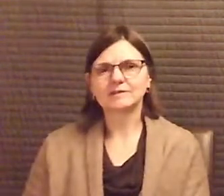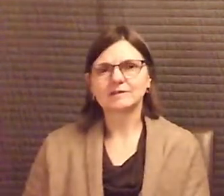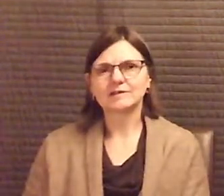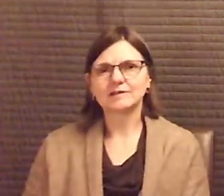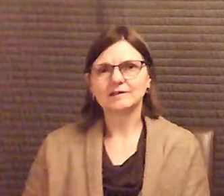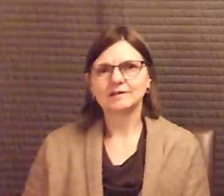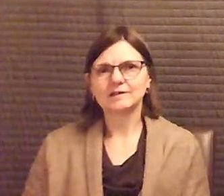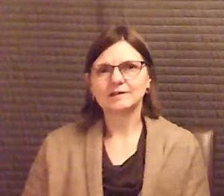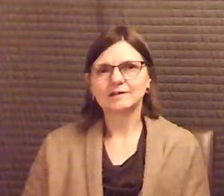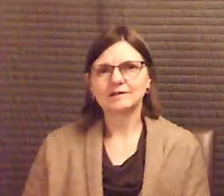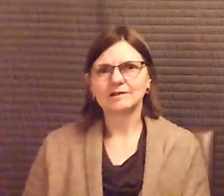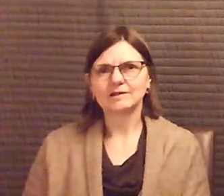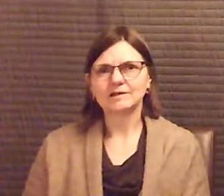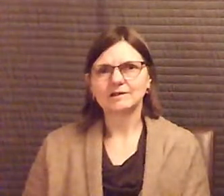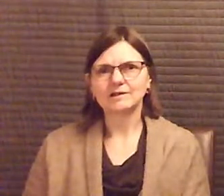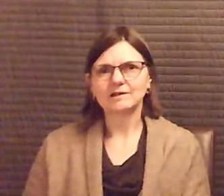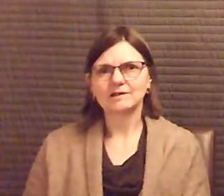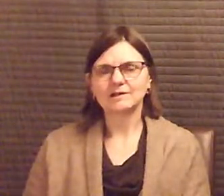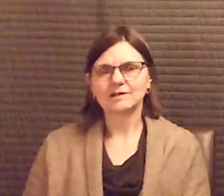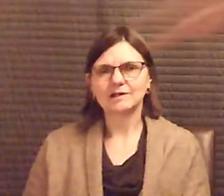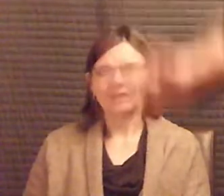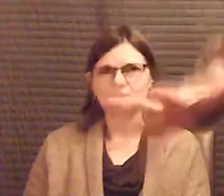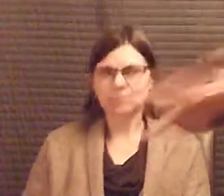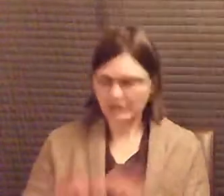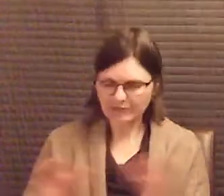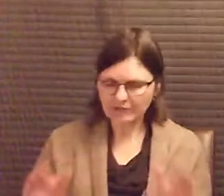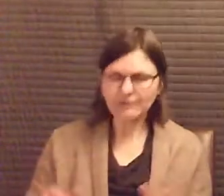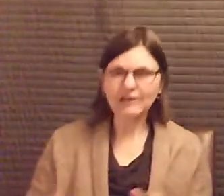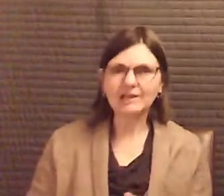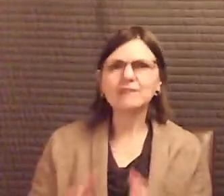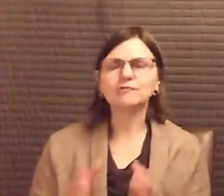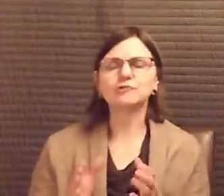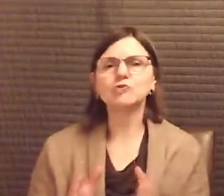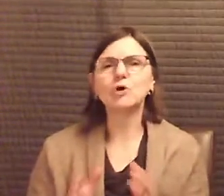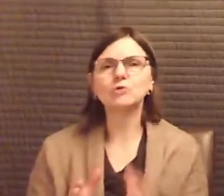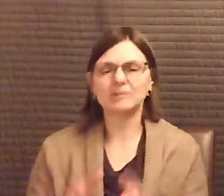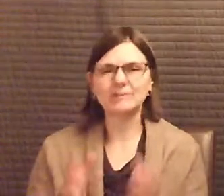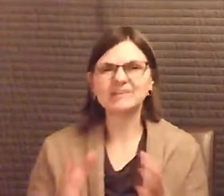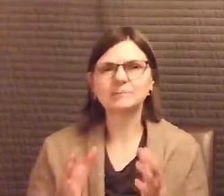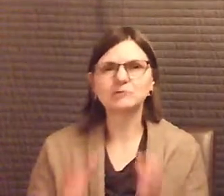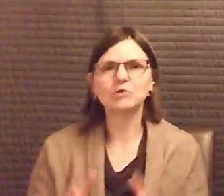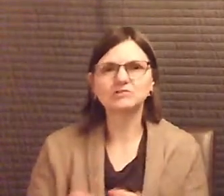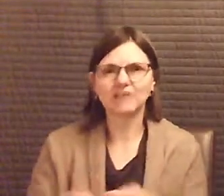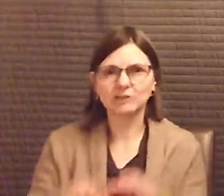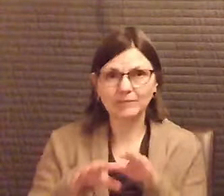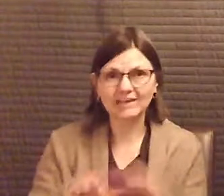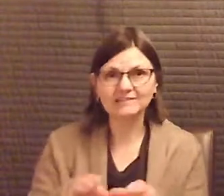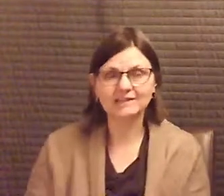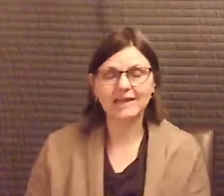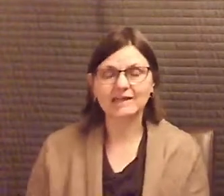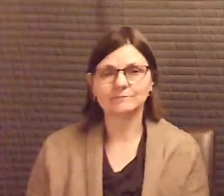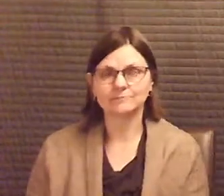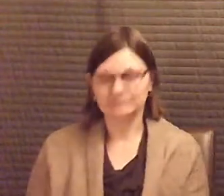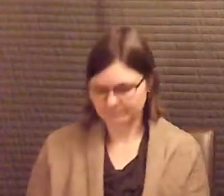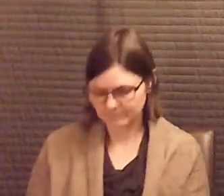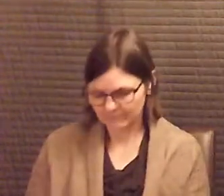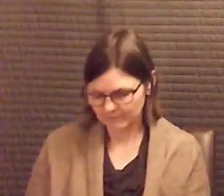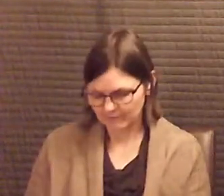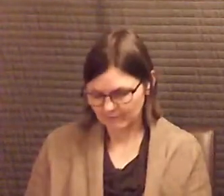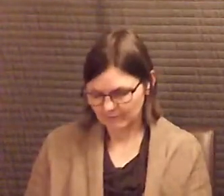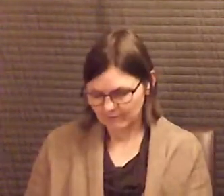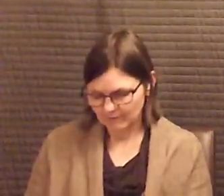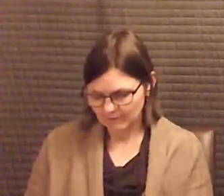christus amira pipoos in de force floor ander gevallen heel veel nood en mensen met noodzaak tot de eerste rij dat